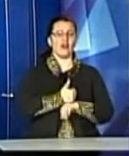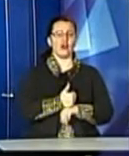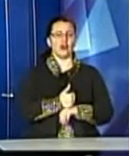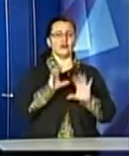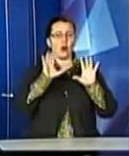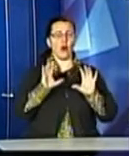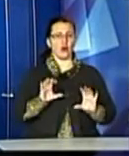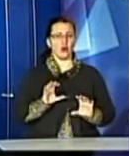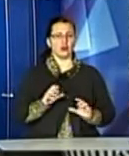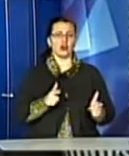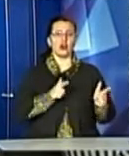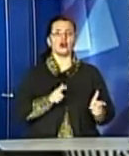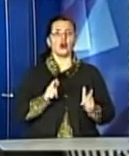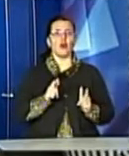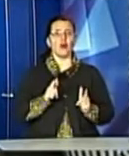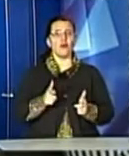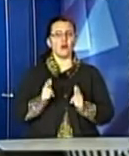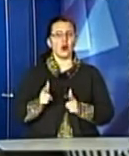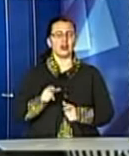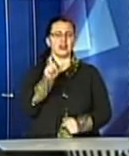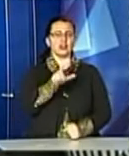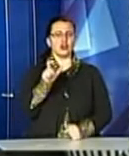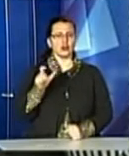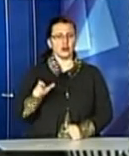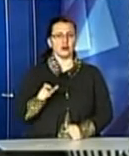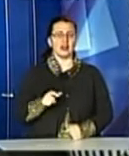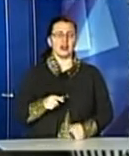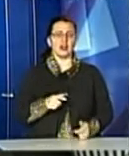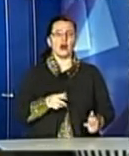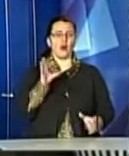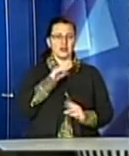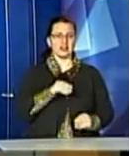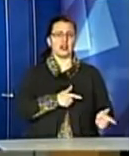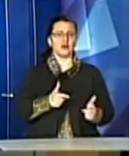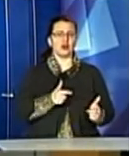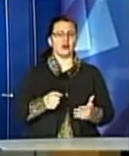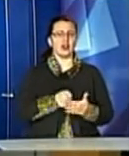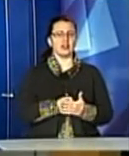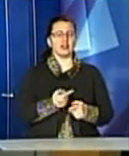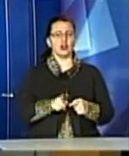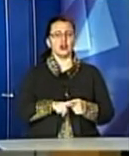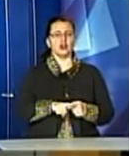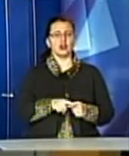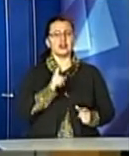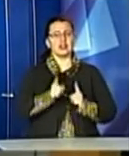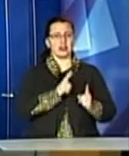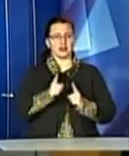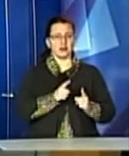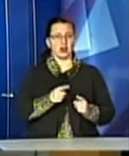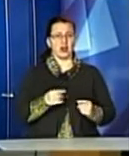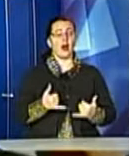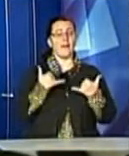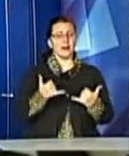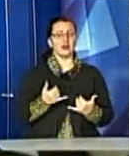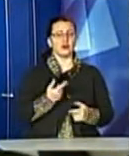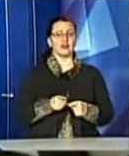бізнес встигли підготуватися до роботи за новими правилами. Пропонують автори і новий підхід до оподаткування мікро, малого і середнього